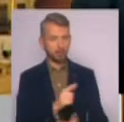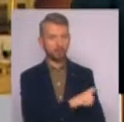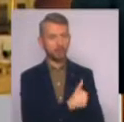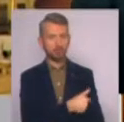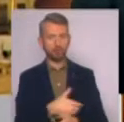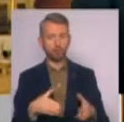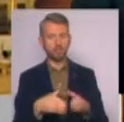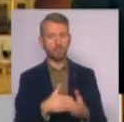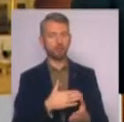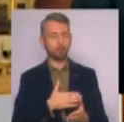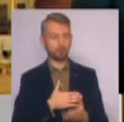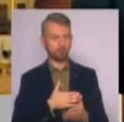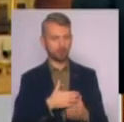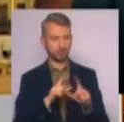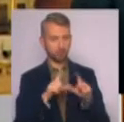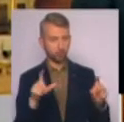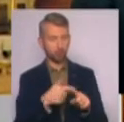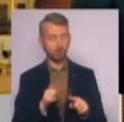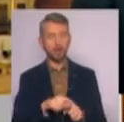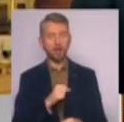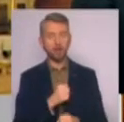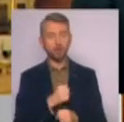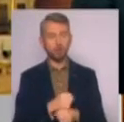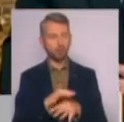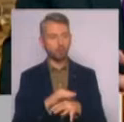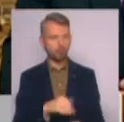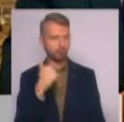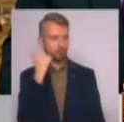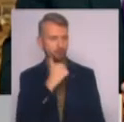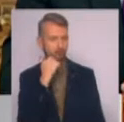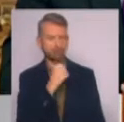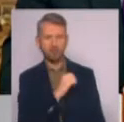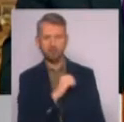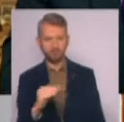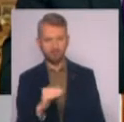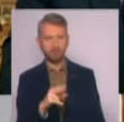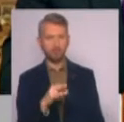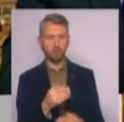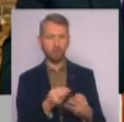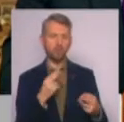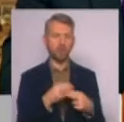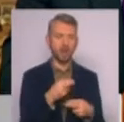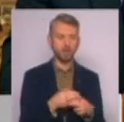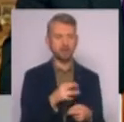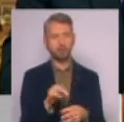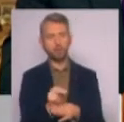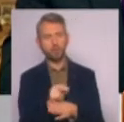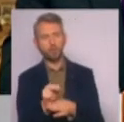нашого інституту, то робота ця проводиться щоденно. По профілактиці, по лікуванню,